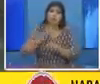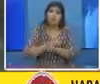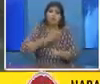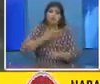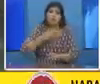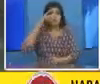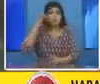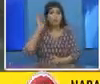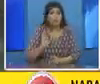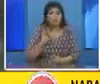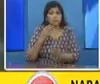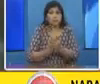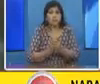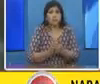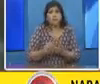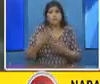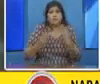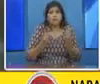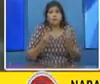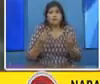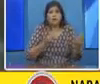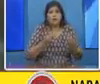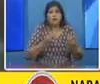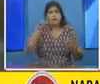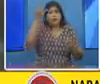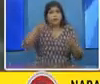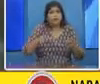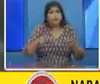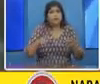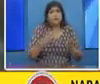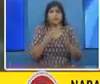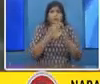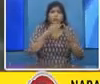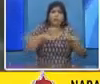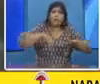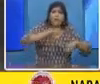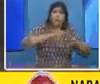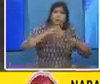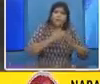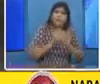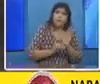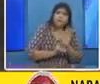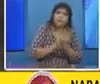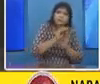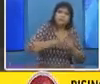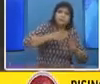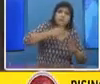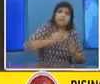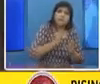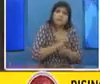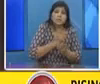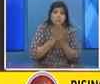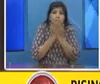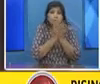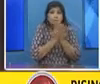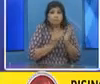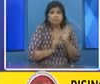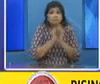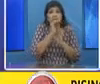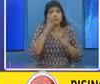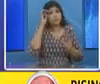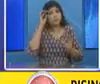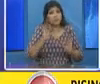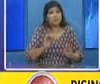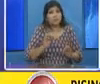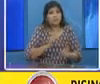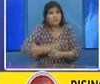तरह समझते थे। बहुत ही सावधान पृष्ठभूमि से उनका आगे बढ़ना, शिक्षा पर उनका जोर,